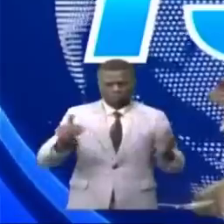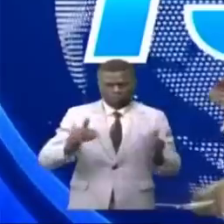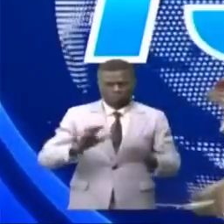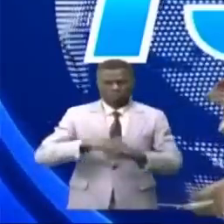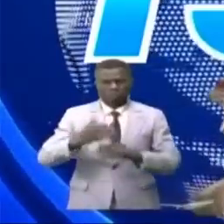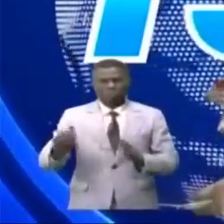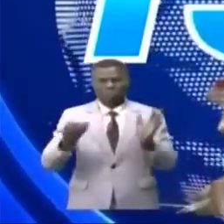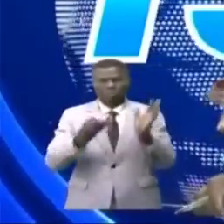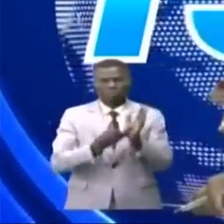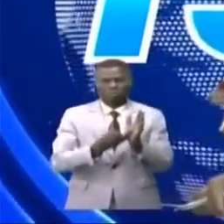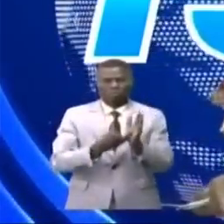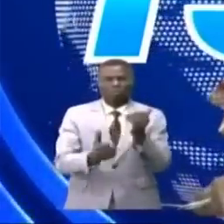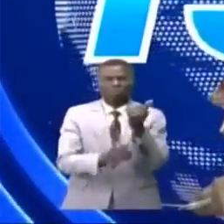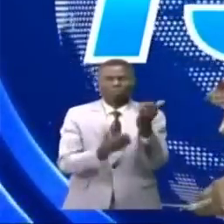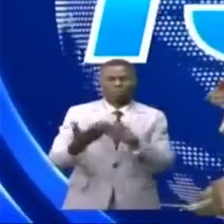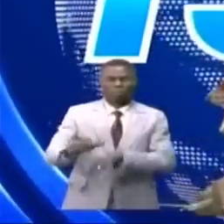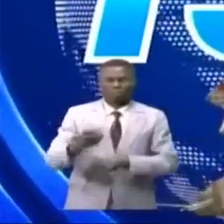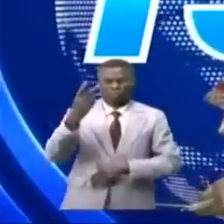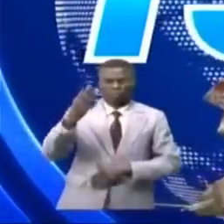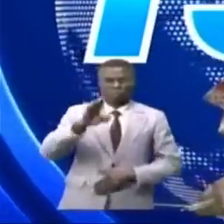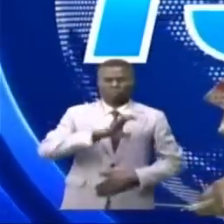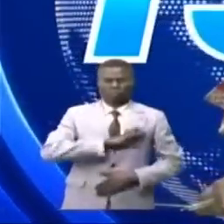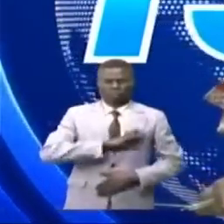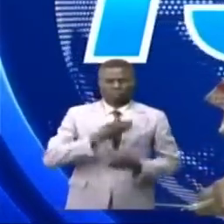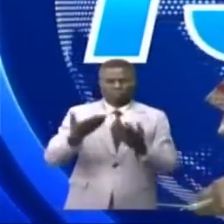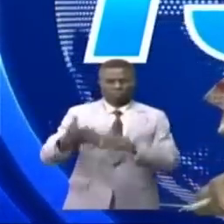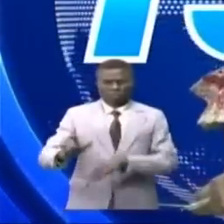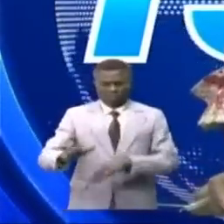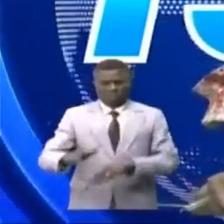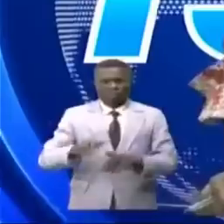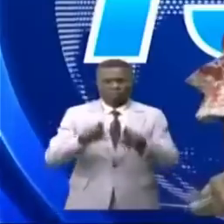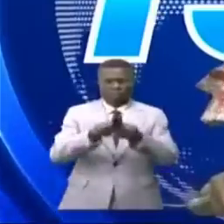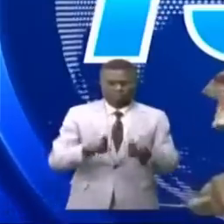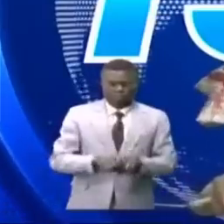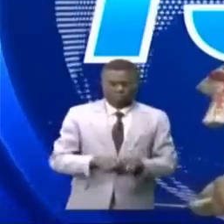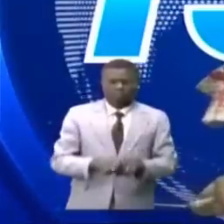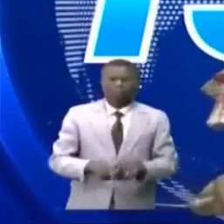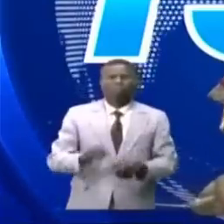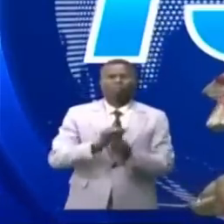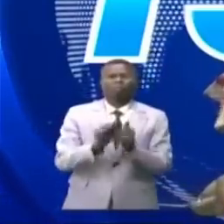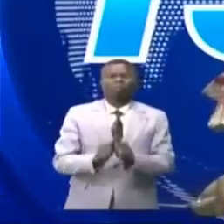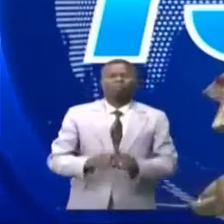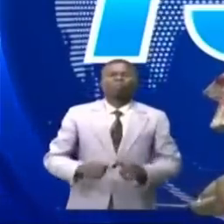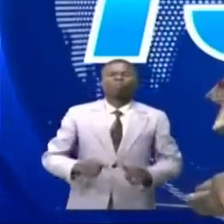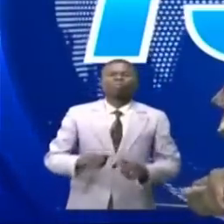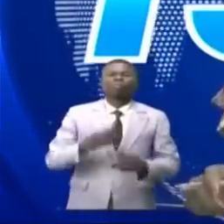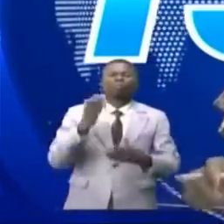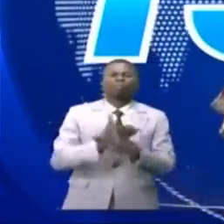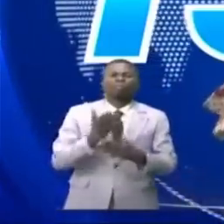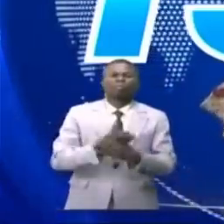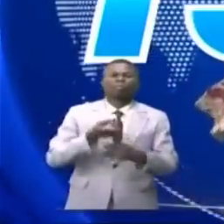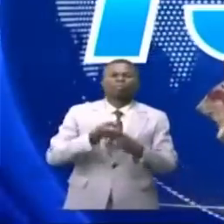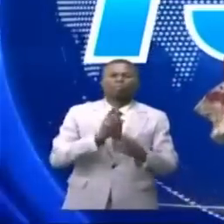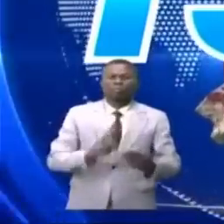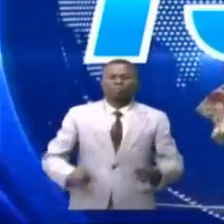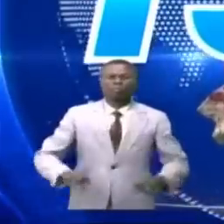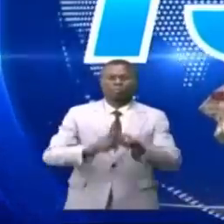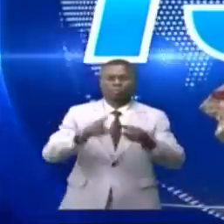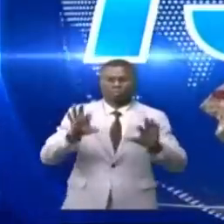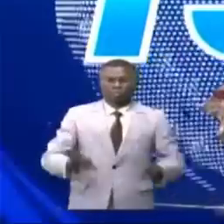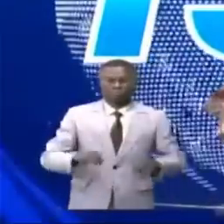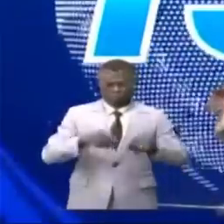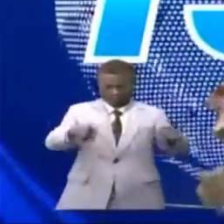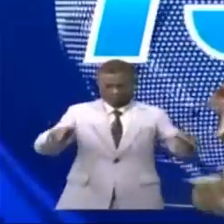de 7 personnes, dont 2 policiers dans le territoire d'Arou, à la base conflit de terre entre les villages Nyata